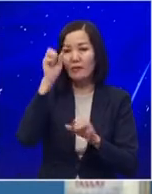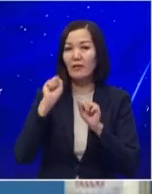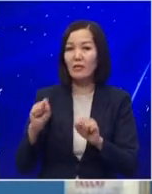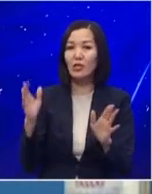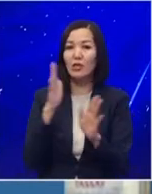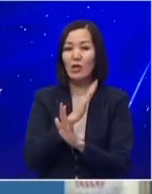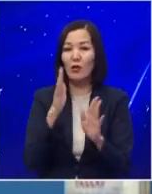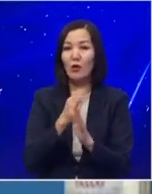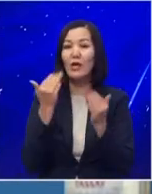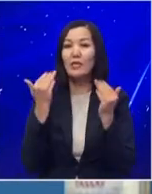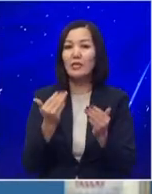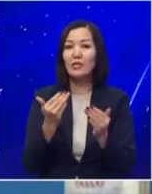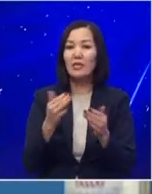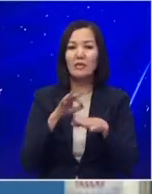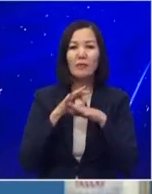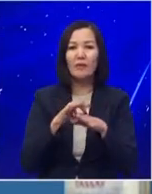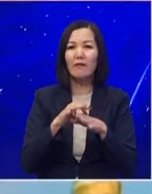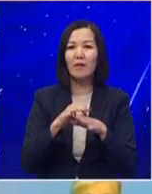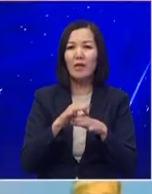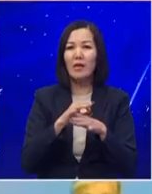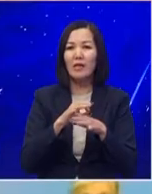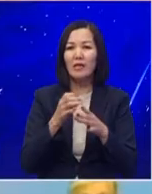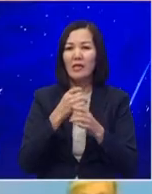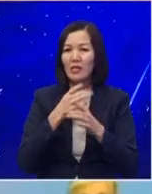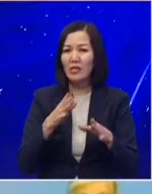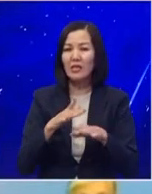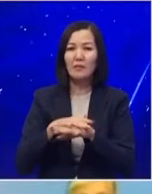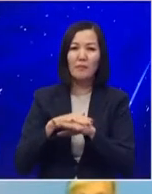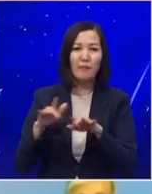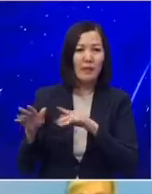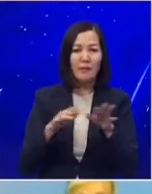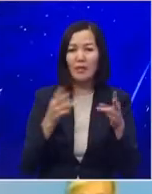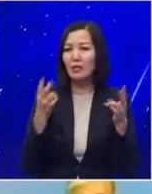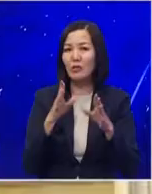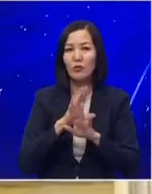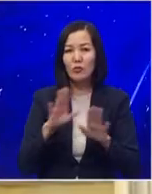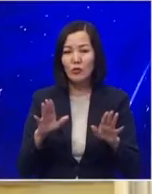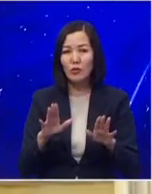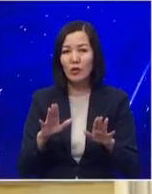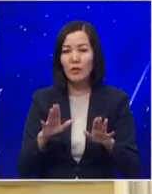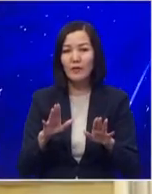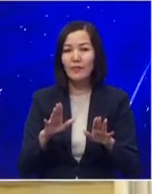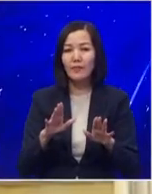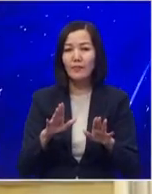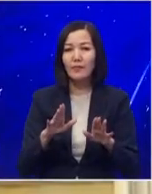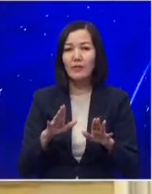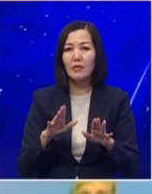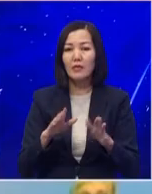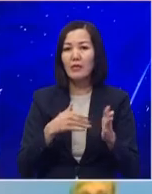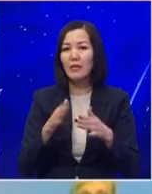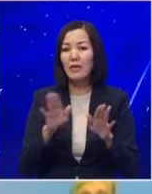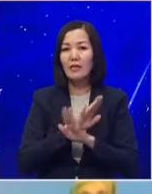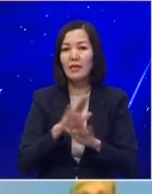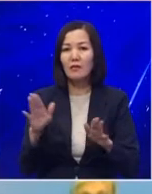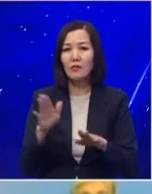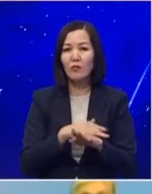сейчас не время для проведения многочисленных торжеств по случаю этой важной исторической да ты не откладывая дела в долгий